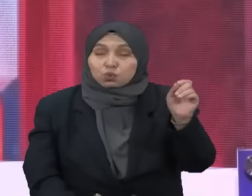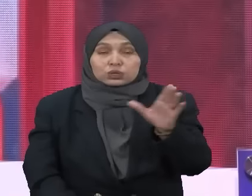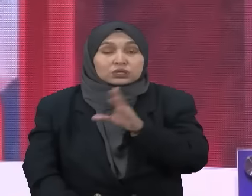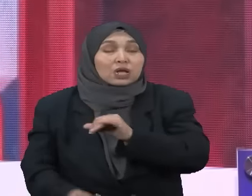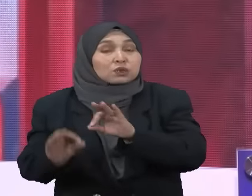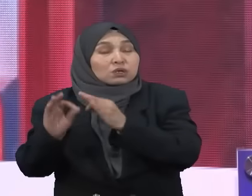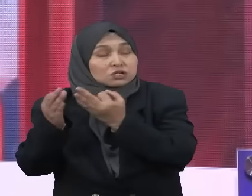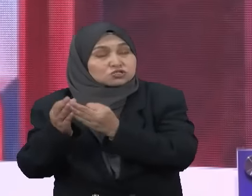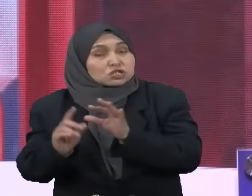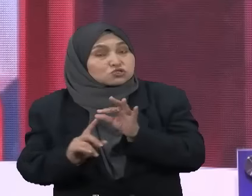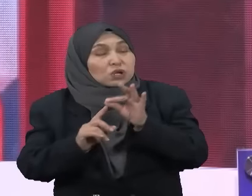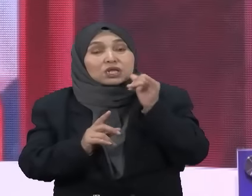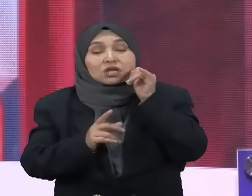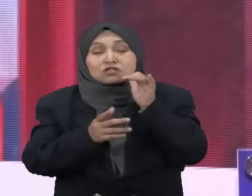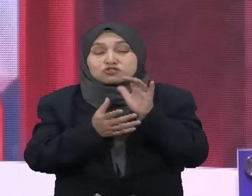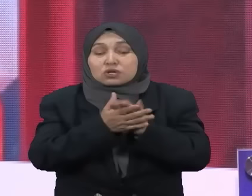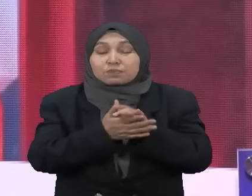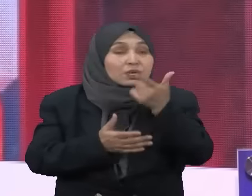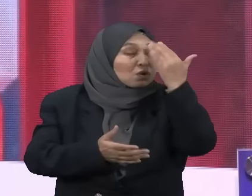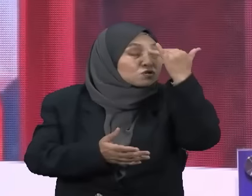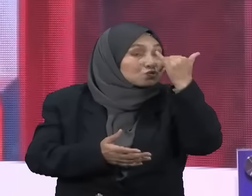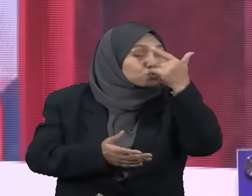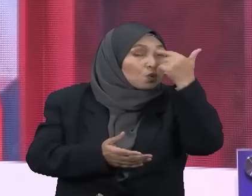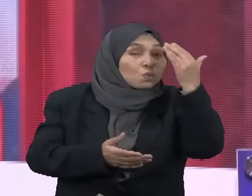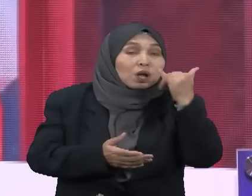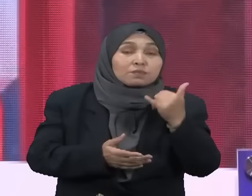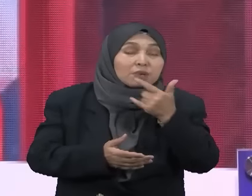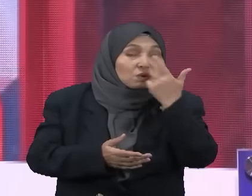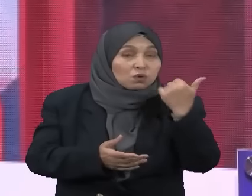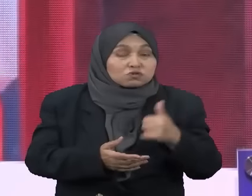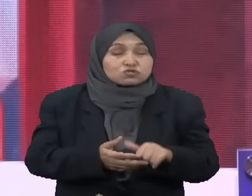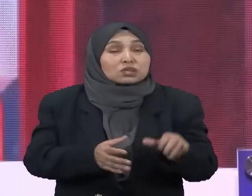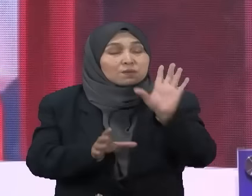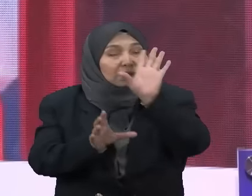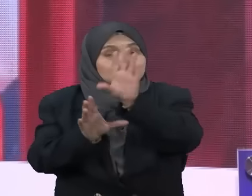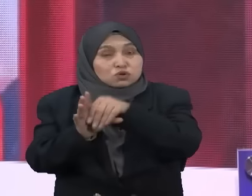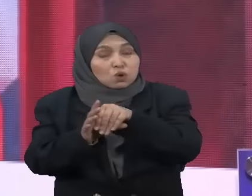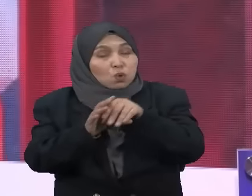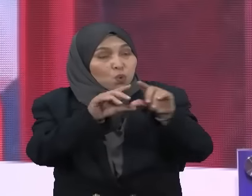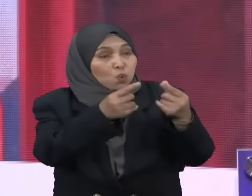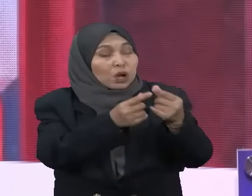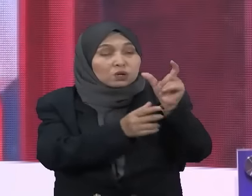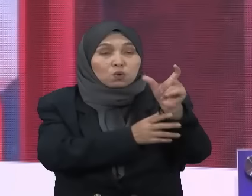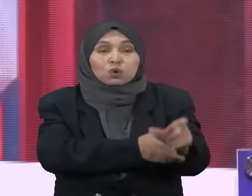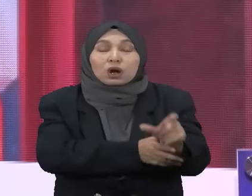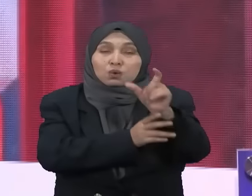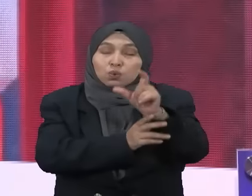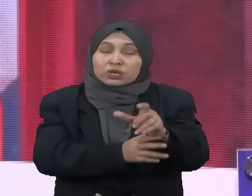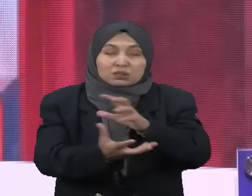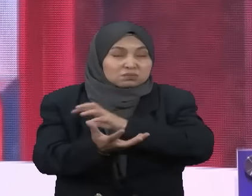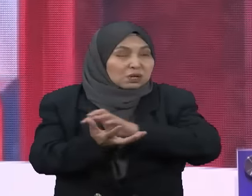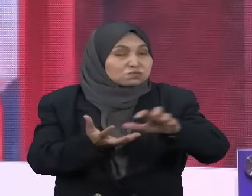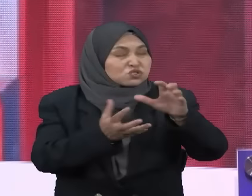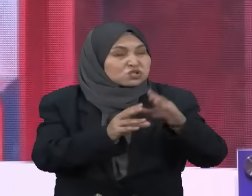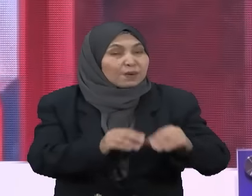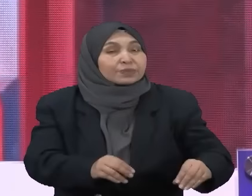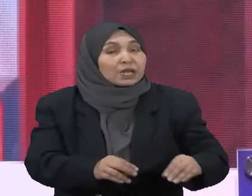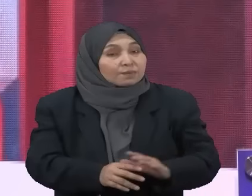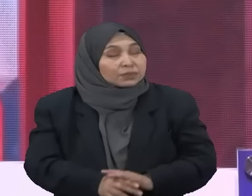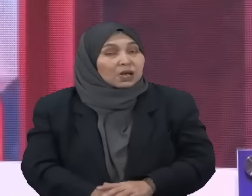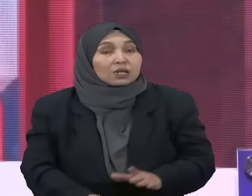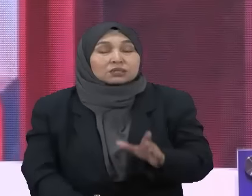isterinya. Kerana apa? Kerana dia termasuk dalam orang-orang yang dibinasakan. Al-halikin